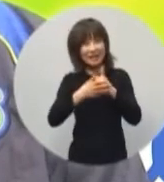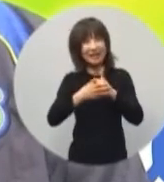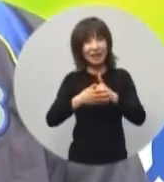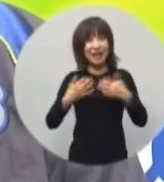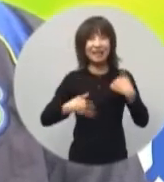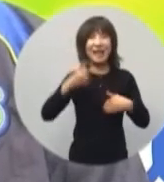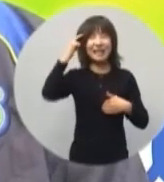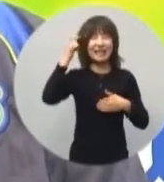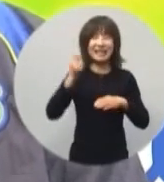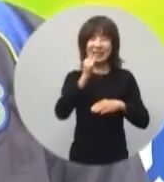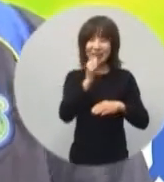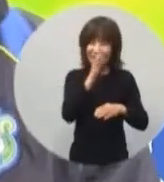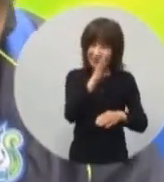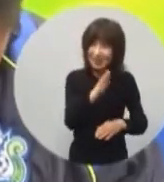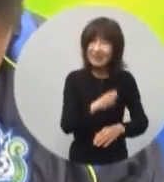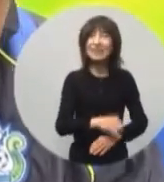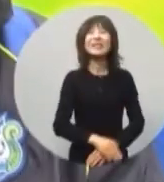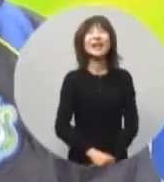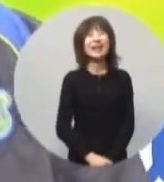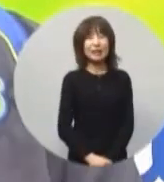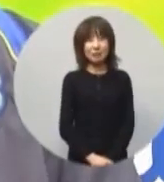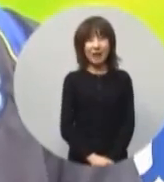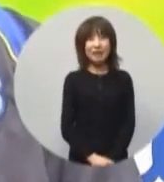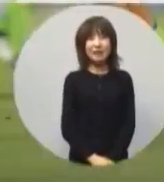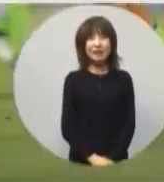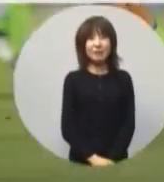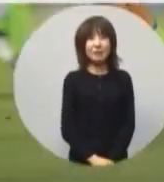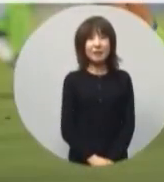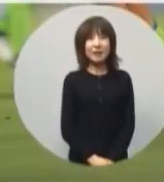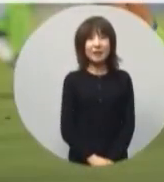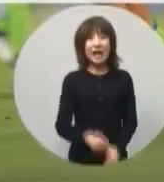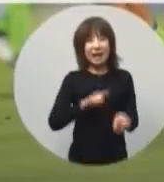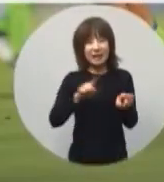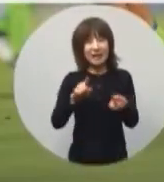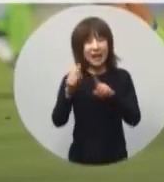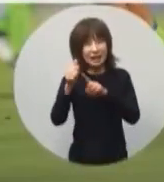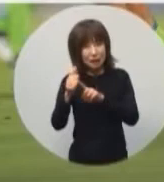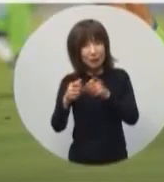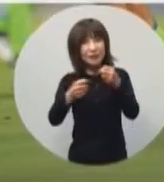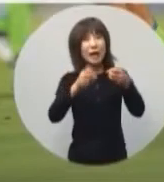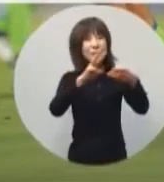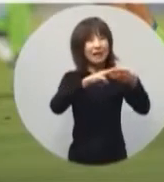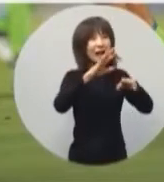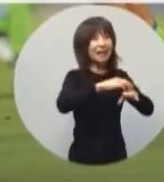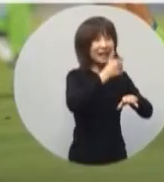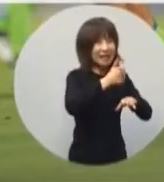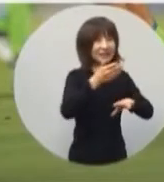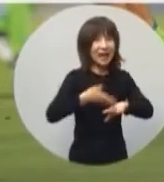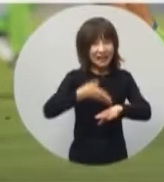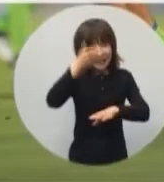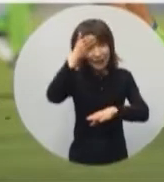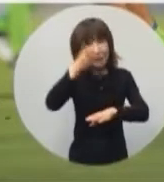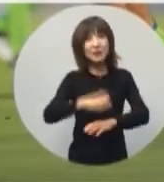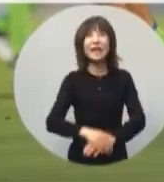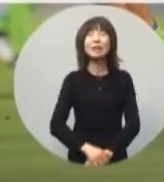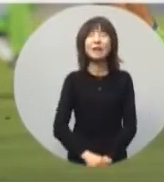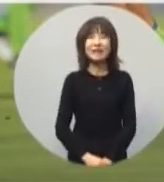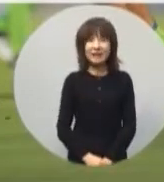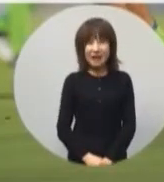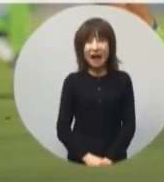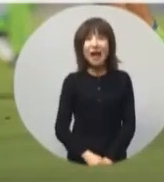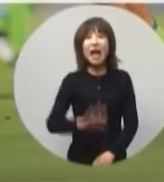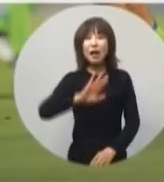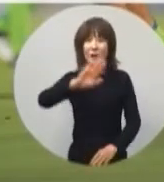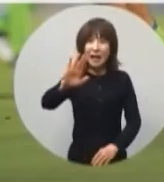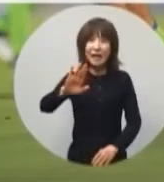ので、よろしくお願いいたします。 張監督、鎌田選手、ありがとうございました。これから